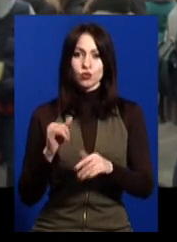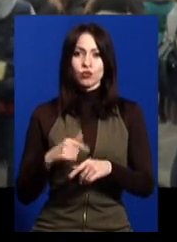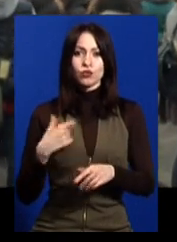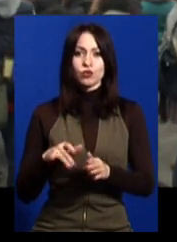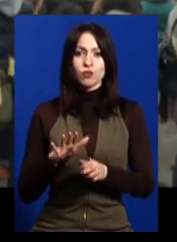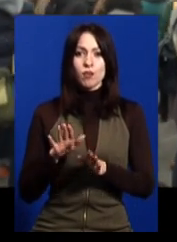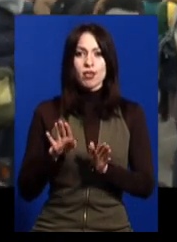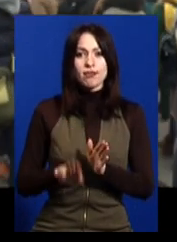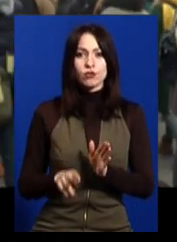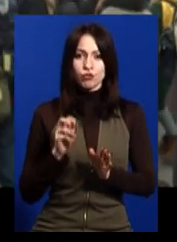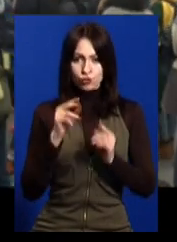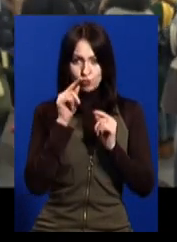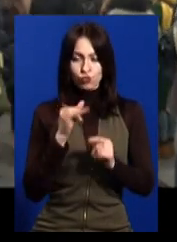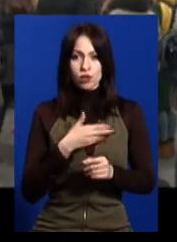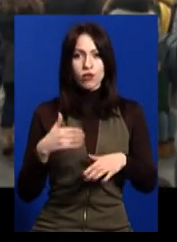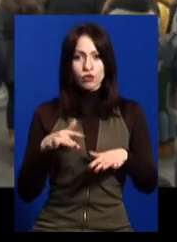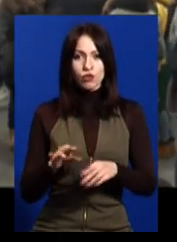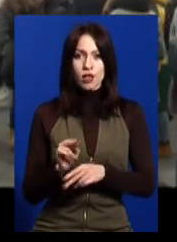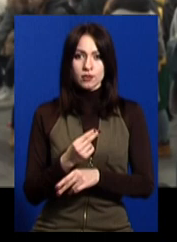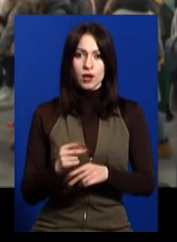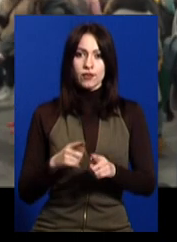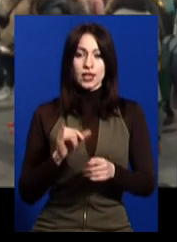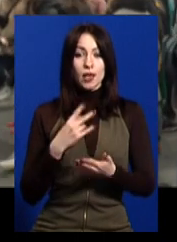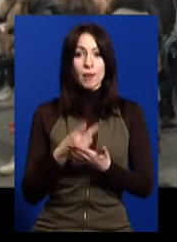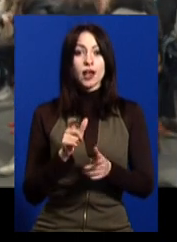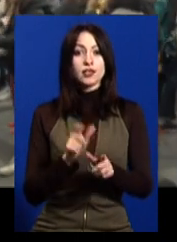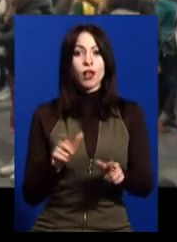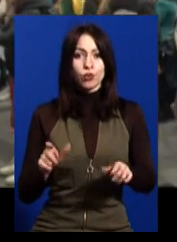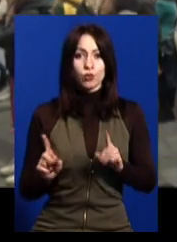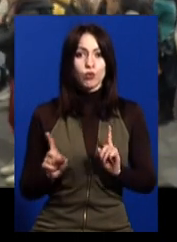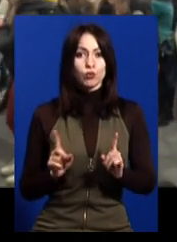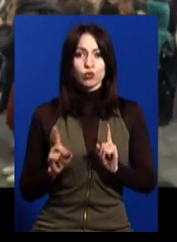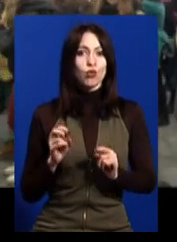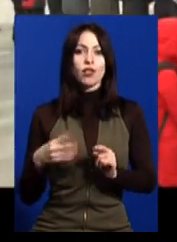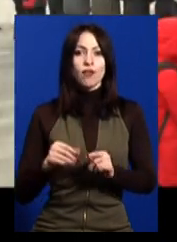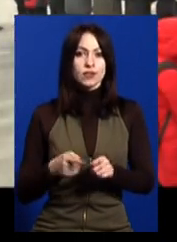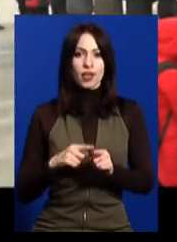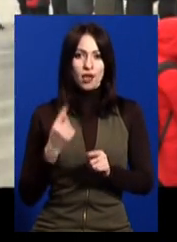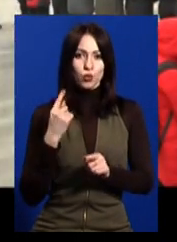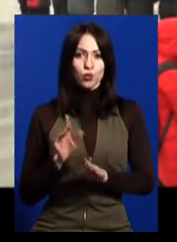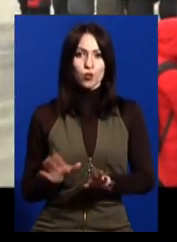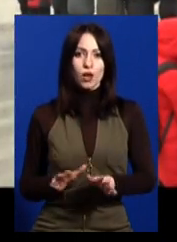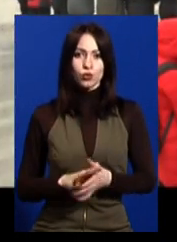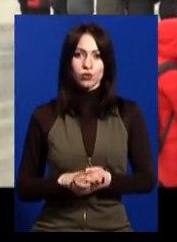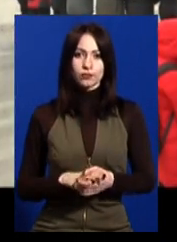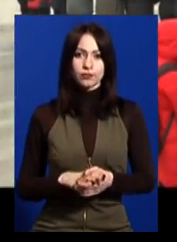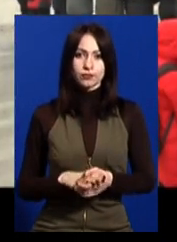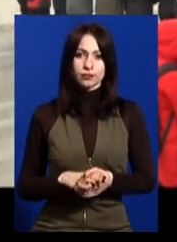за чоловіків. І наша справа – виправити це і показати людям, що не всі так думають.